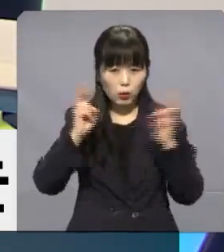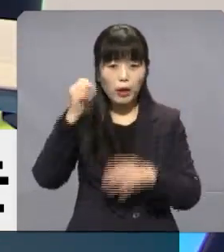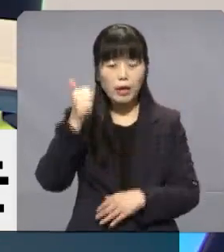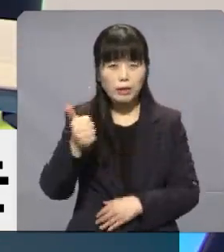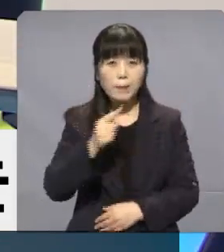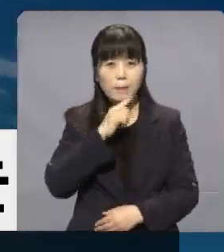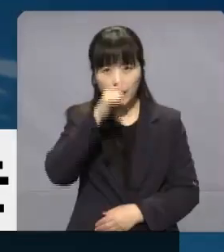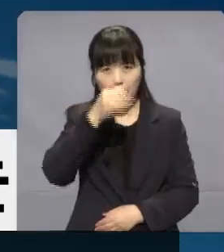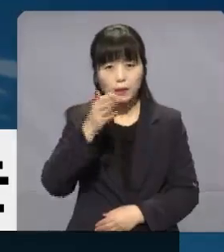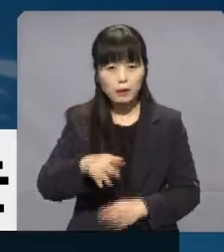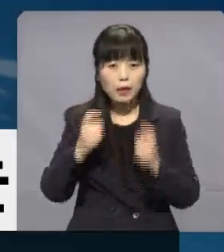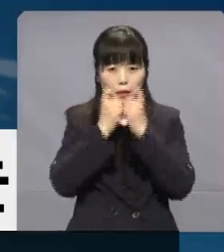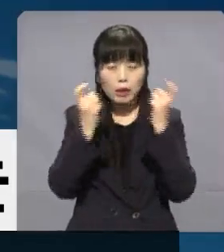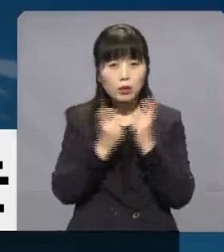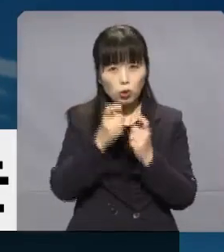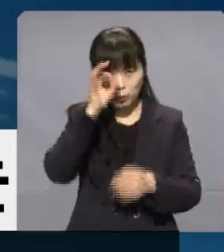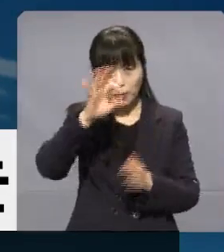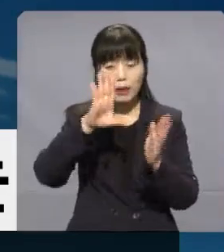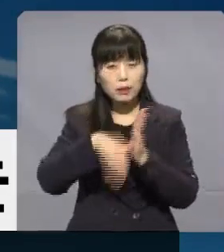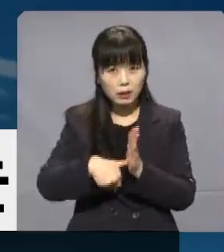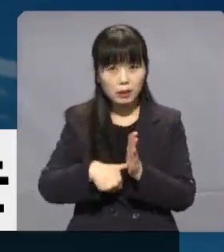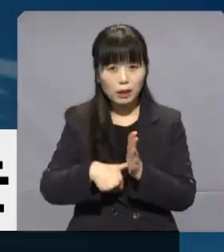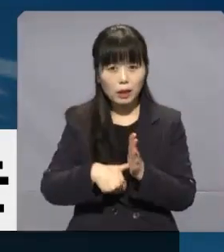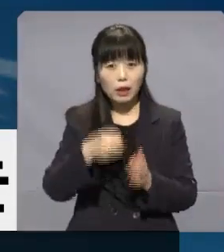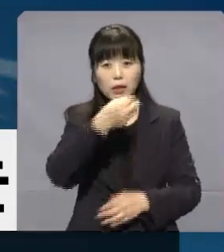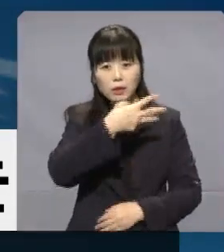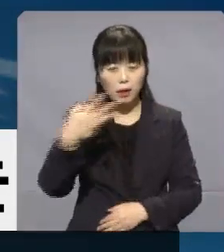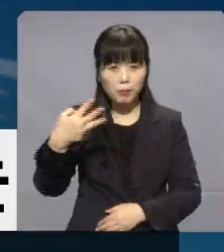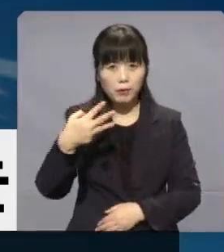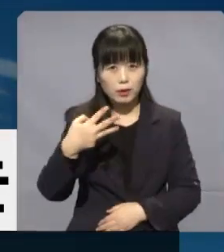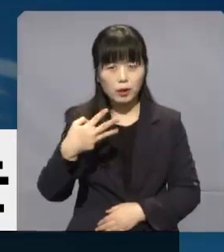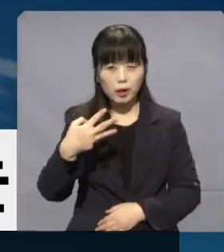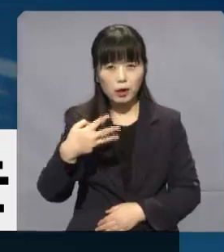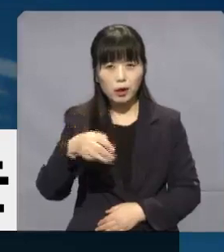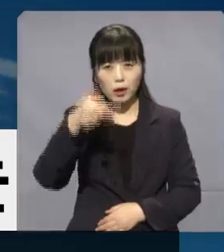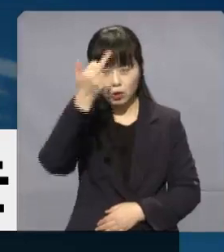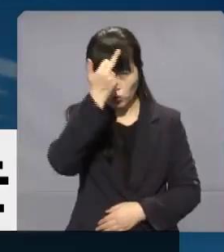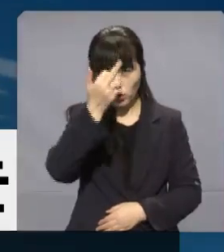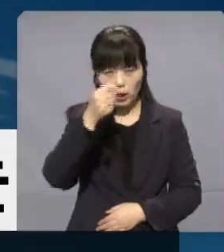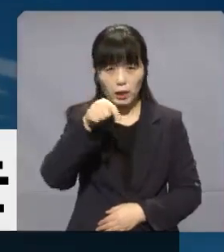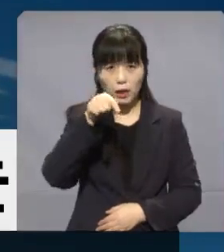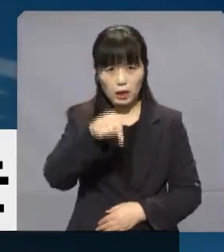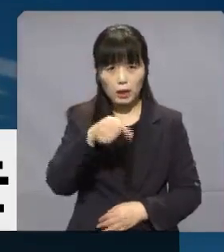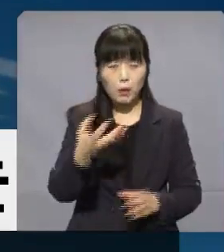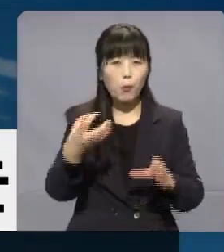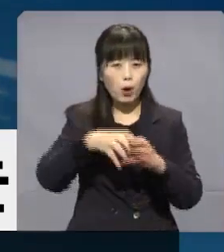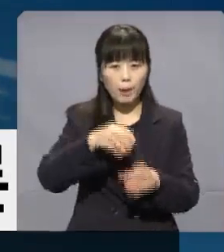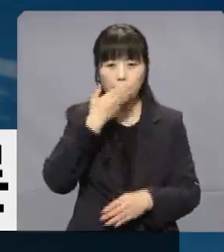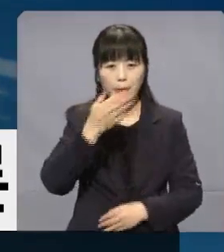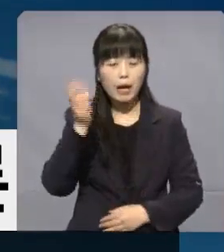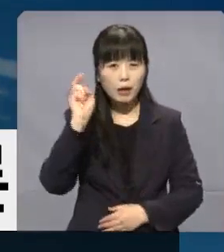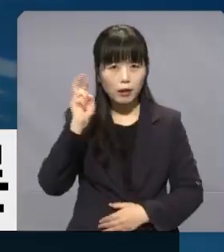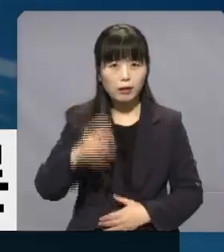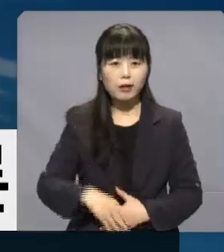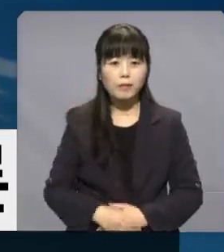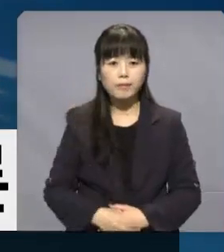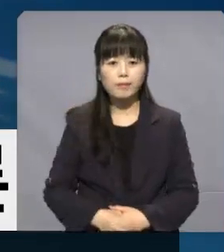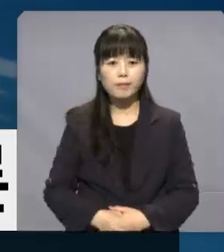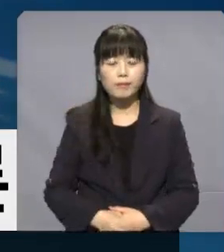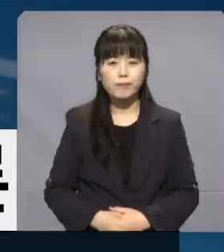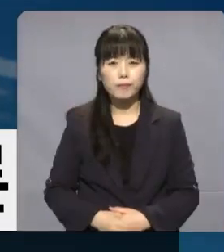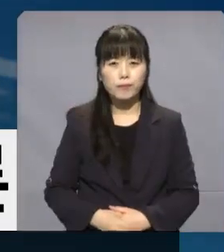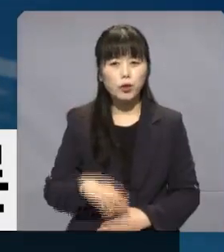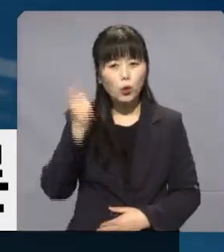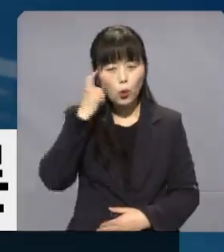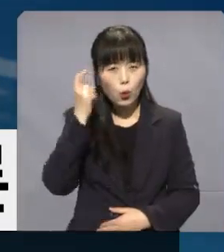분들이 거론되는데, 저는 개인적으로 삼성의 최지성 부회장 이런 분들이 포함되지 않을까 이렇게 예상을 해봅니다.